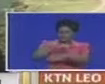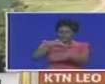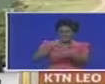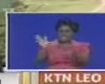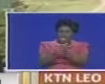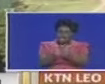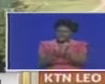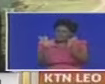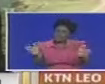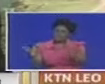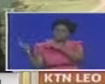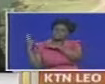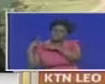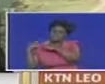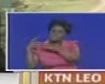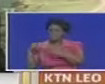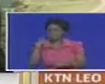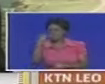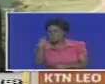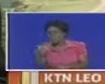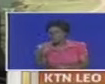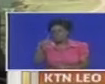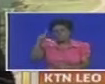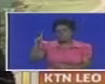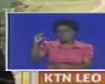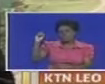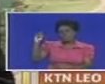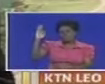ni jukumu la nani? Lofti Matambo, KTN leo.